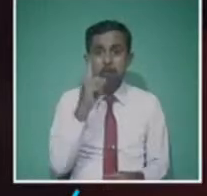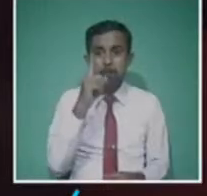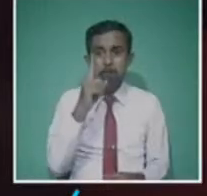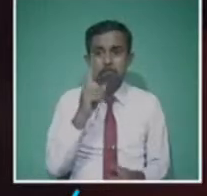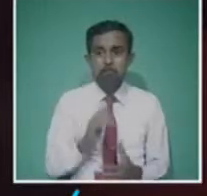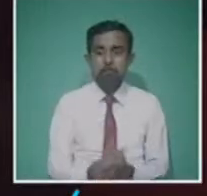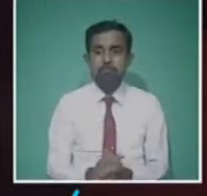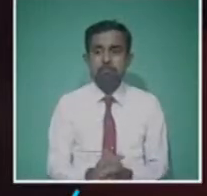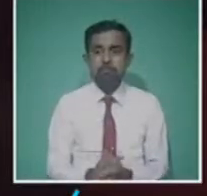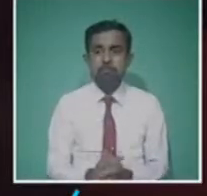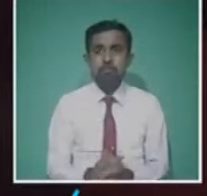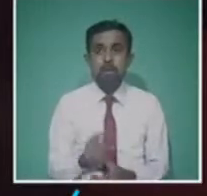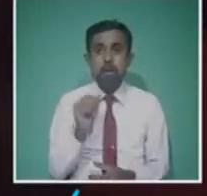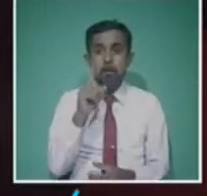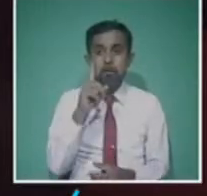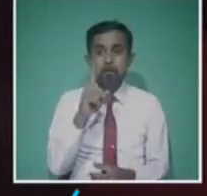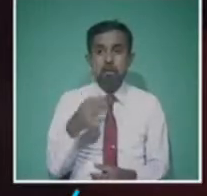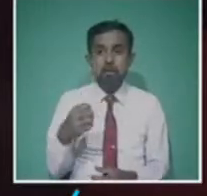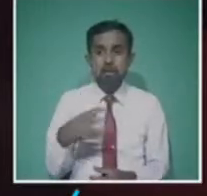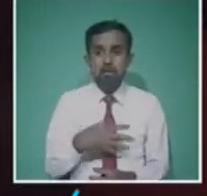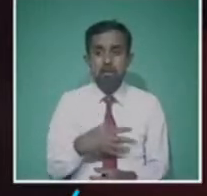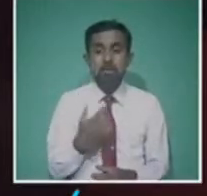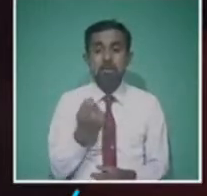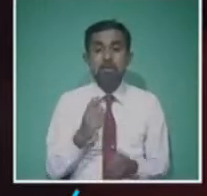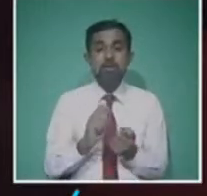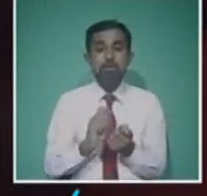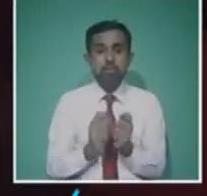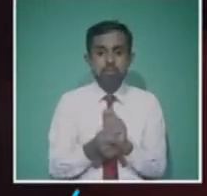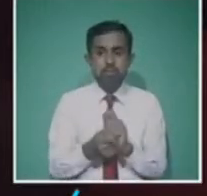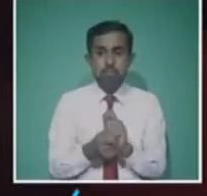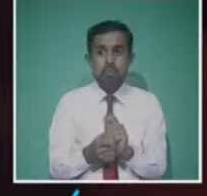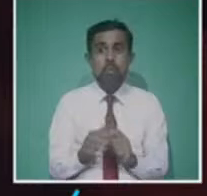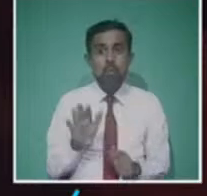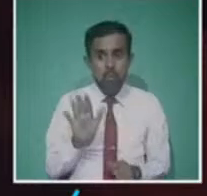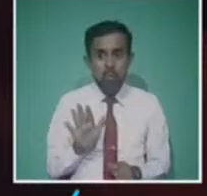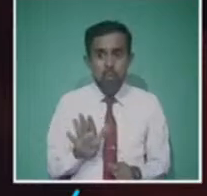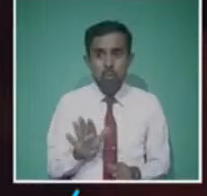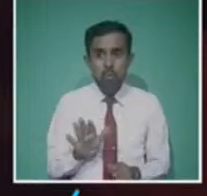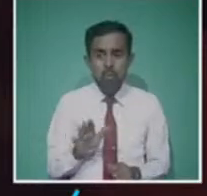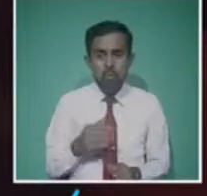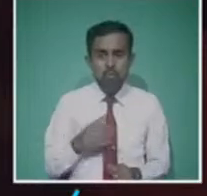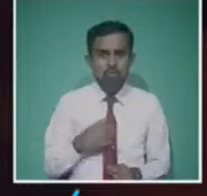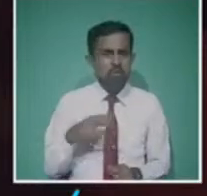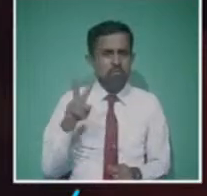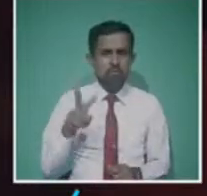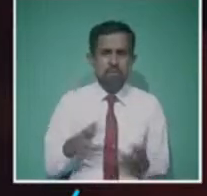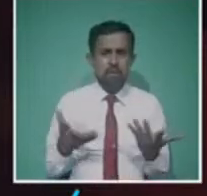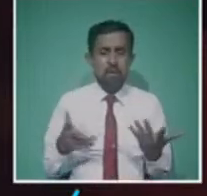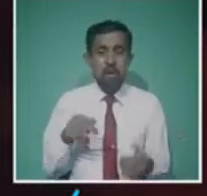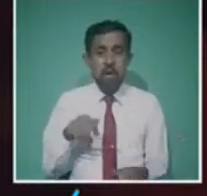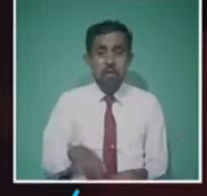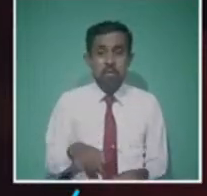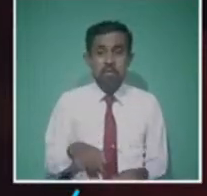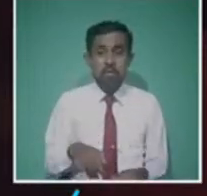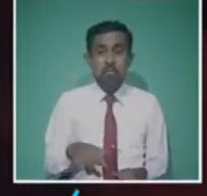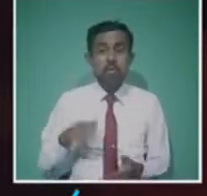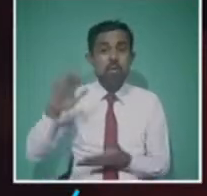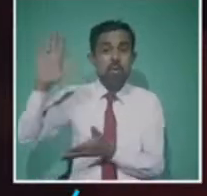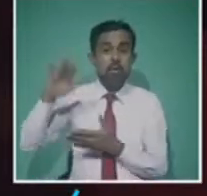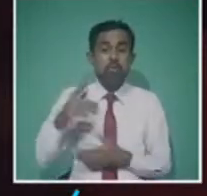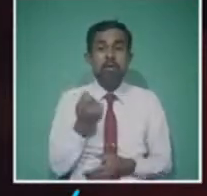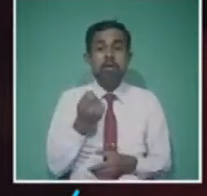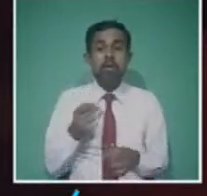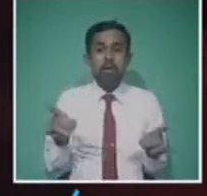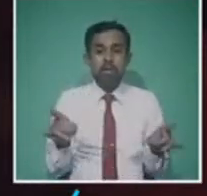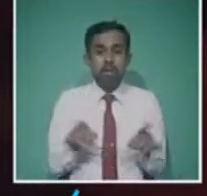තවත් විනාඩි දෙක කාලයක් තිබෙනවා. පළවෙනිදා වෙනකට මේ මිල සංශෝධනය සිදු විය යුතුව තිබුණත් මම විශ්වාස කරන්නේ අද තියෙන අපි ආනයනික මිලත්